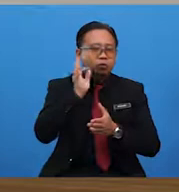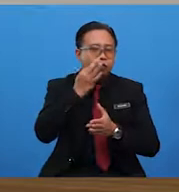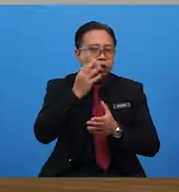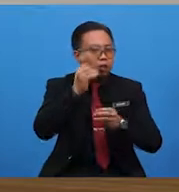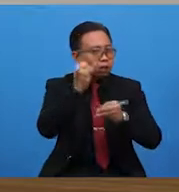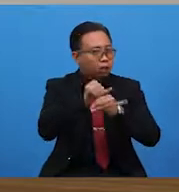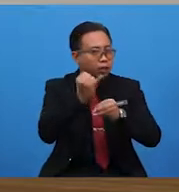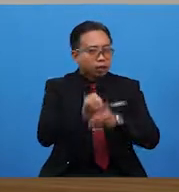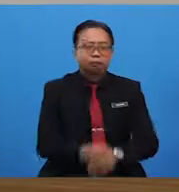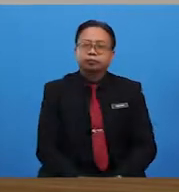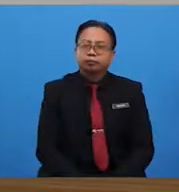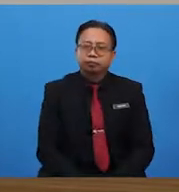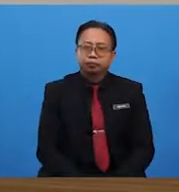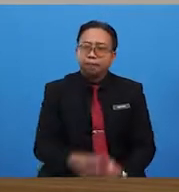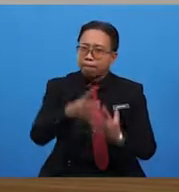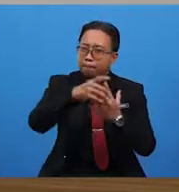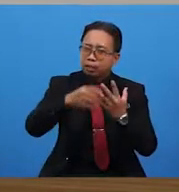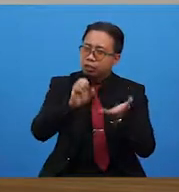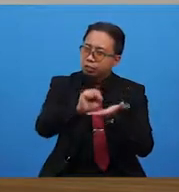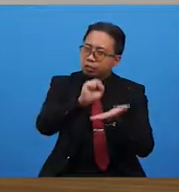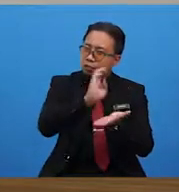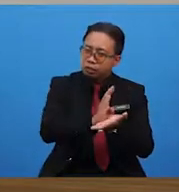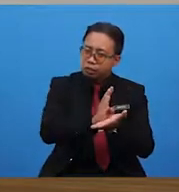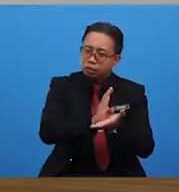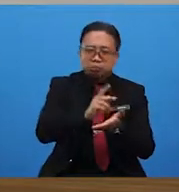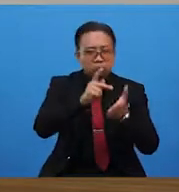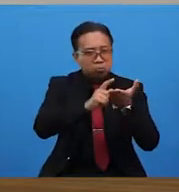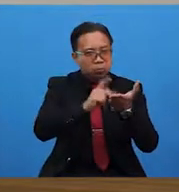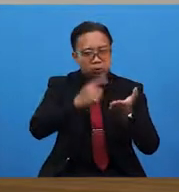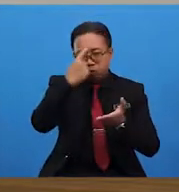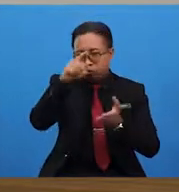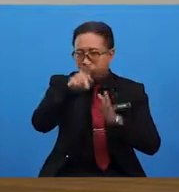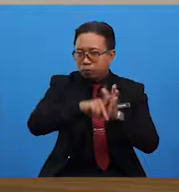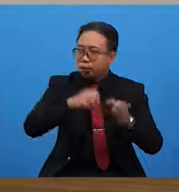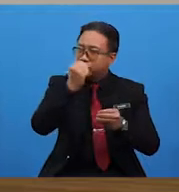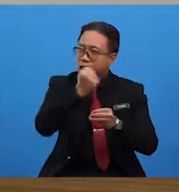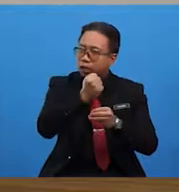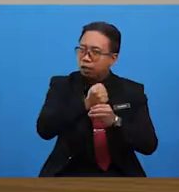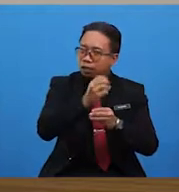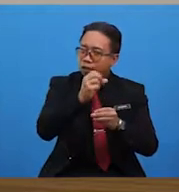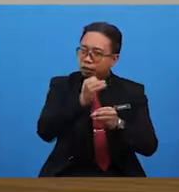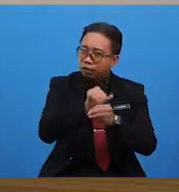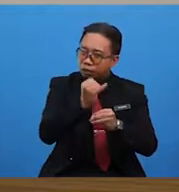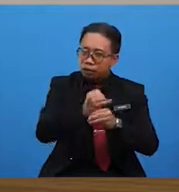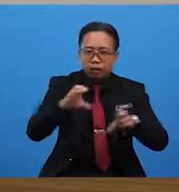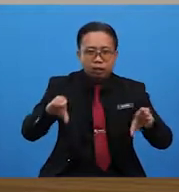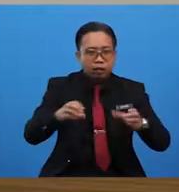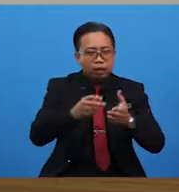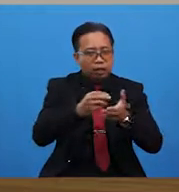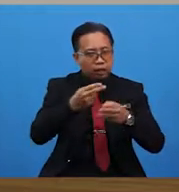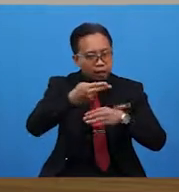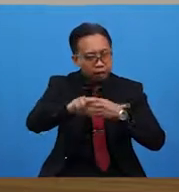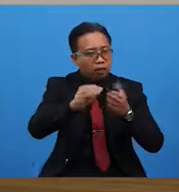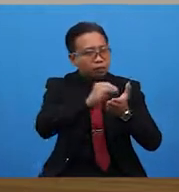a pemilihan subjek kajian sangat penting bagi pengkarya dalam menyampaikan message seperti